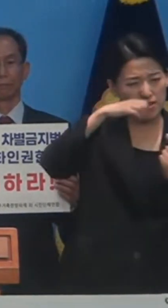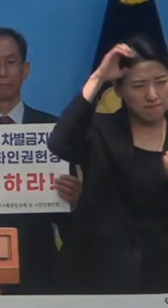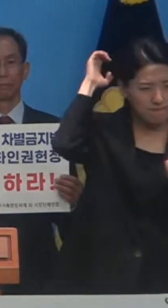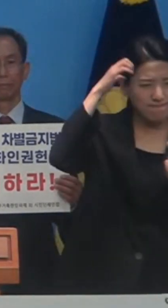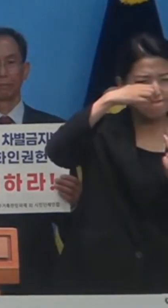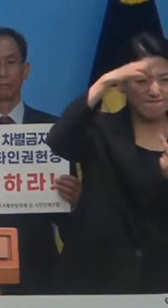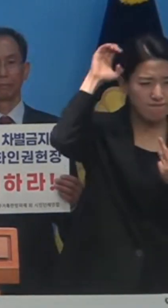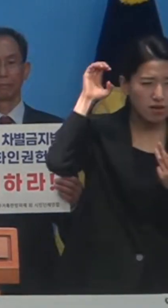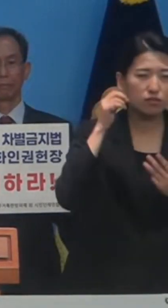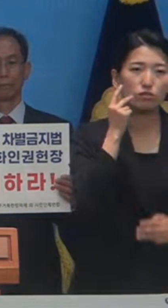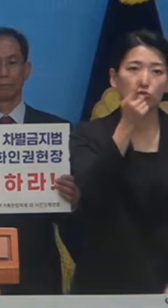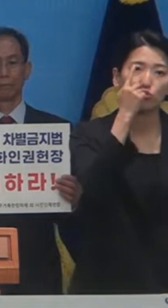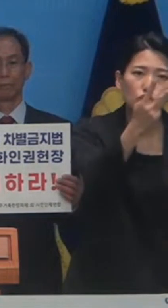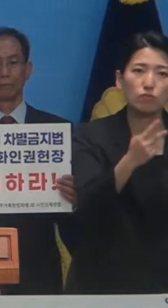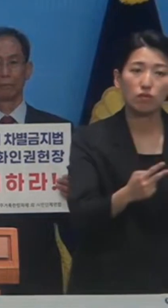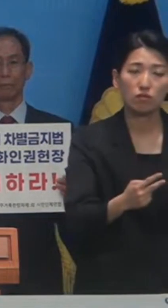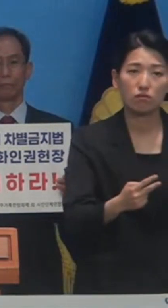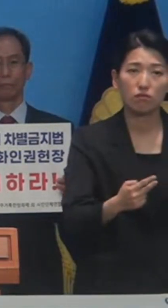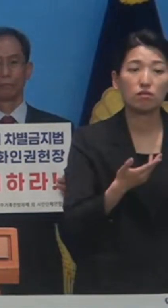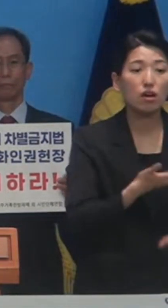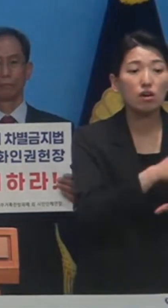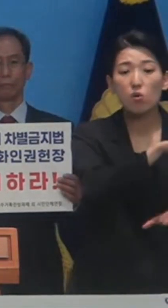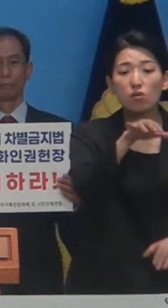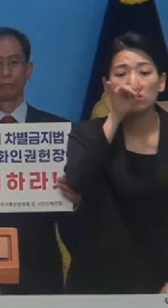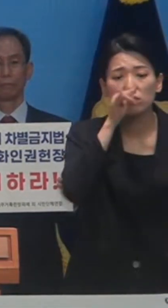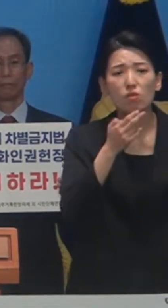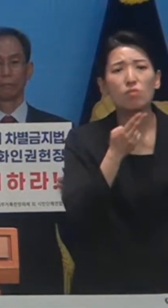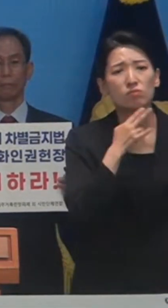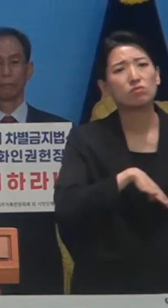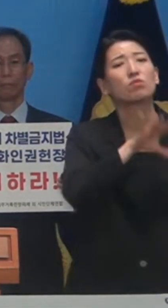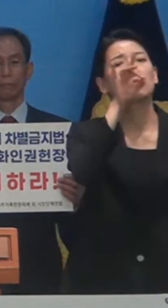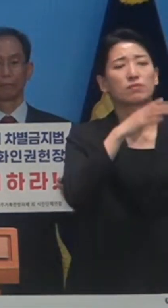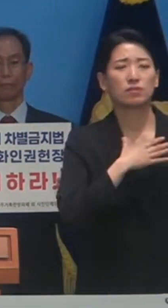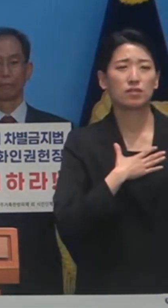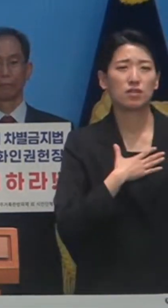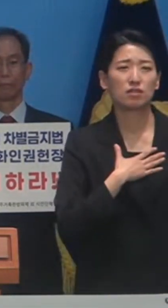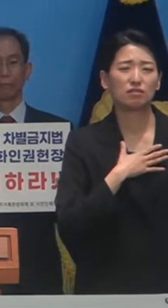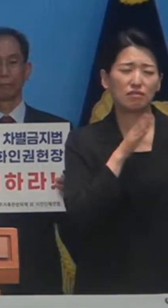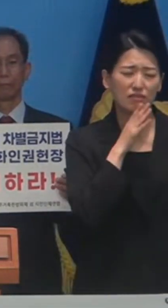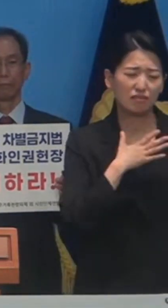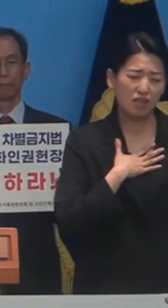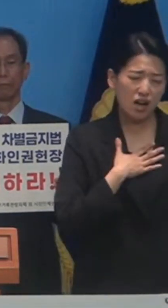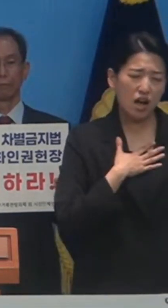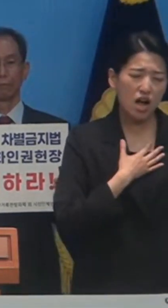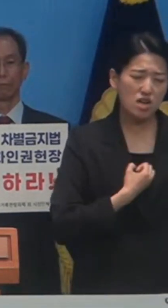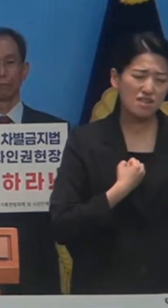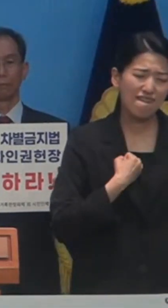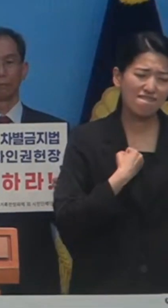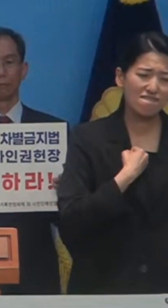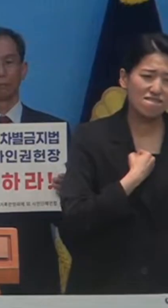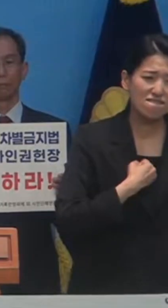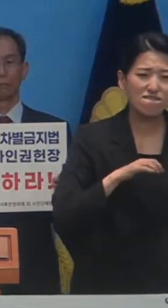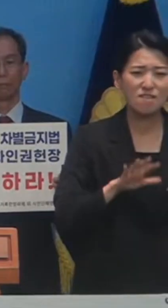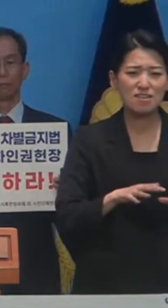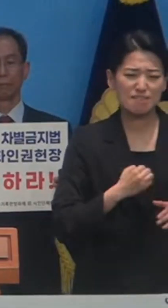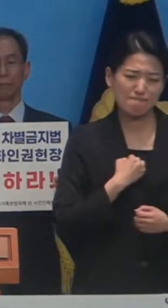미는 곳이 이 세상에 있습니까? 정말 저는 피를 토하는 심정으로 오늘 이곳에